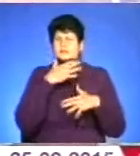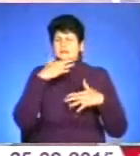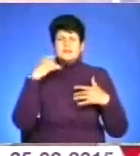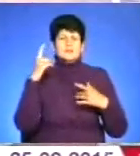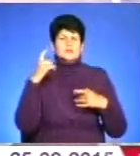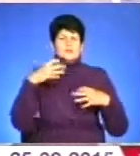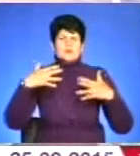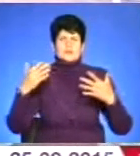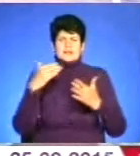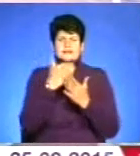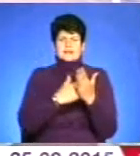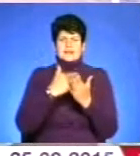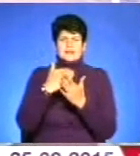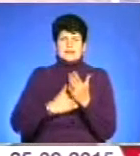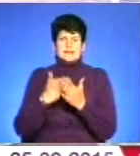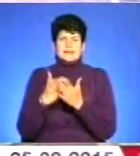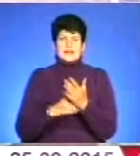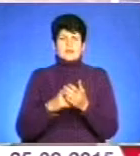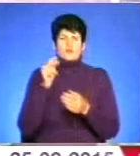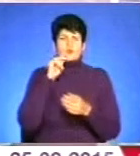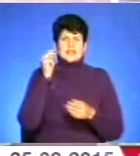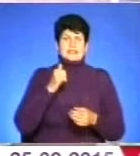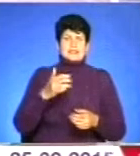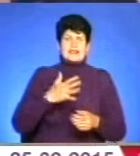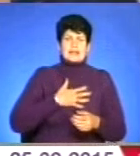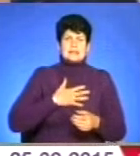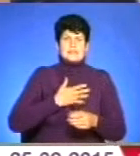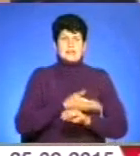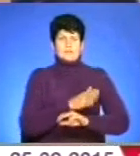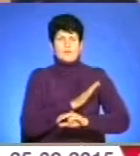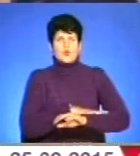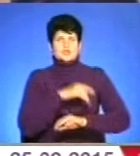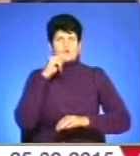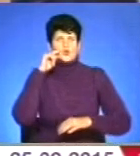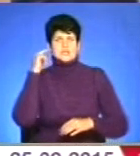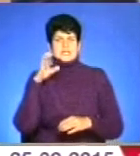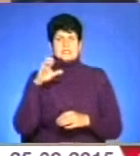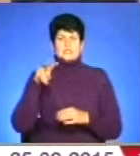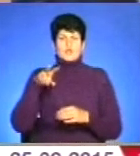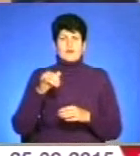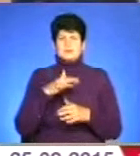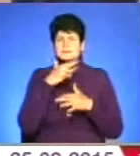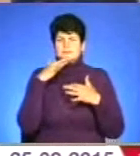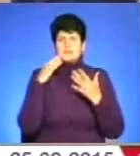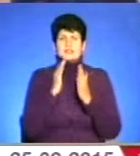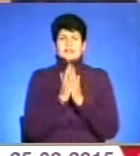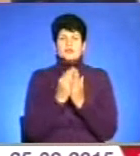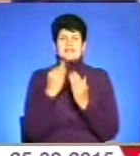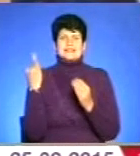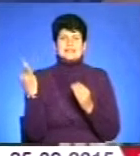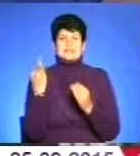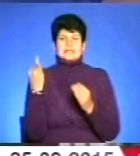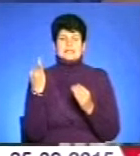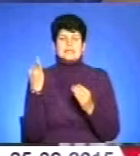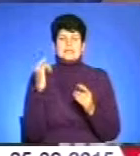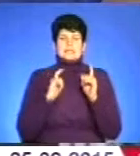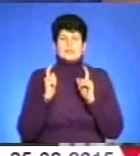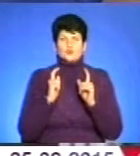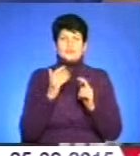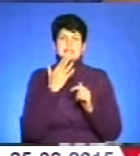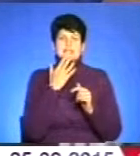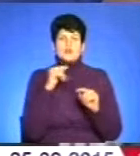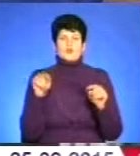енциклопедіях та періодичних виданнях України, Канади, Польщі, Росії та Словаччини. Десятки книжок Інституту національного відродження України